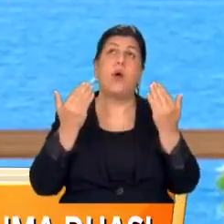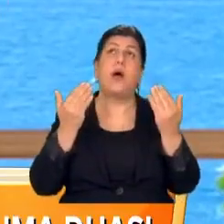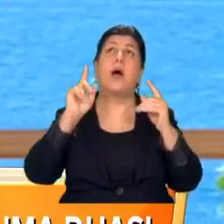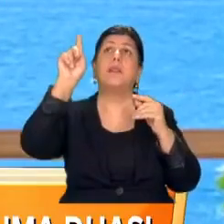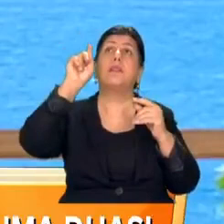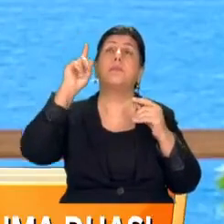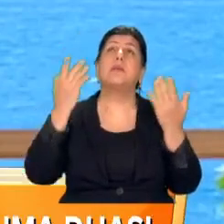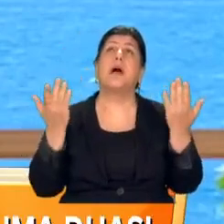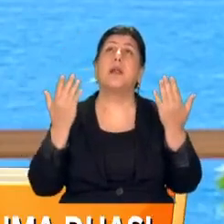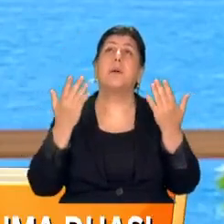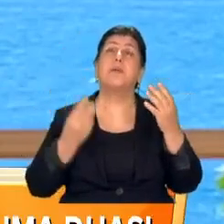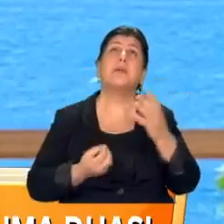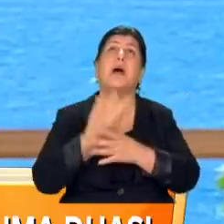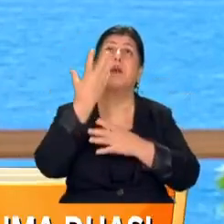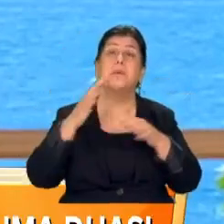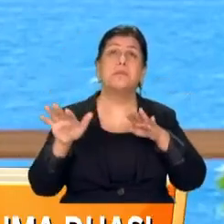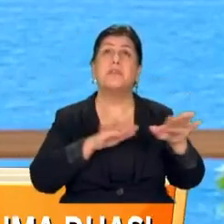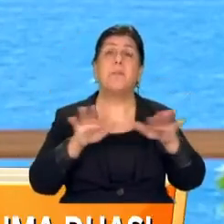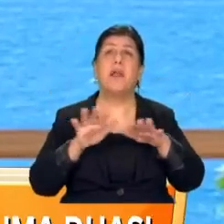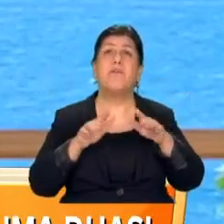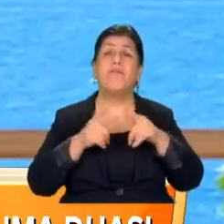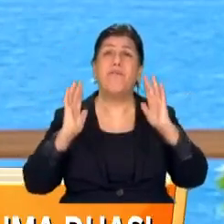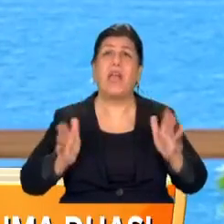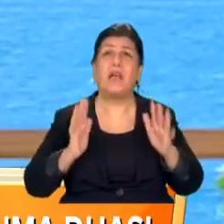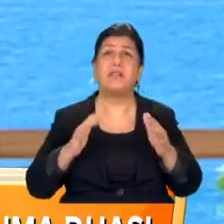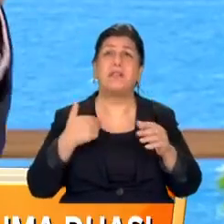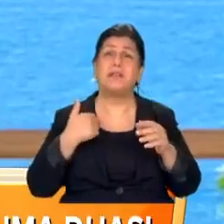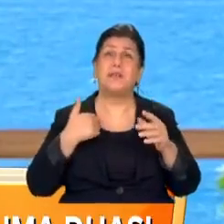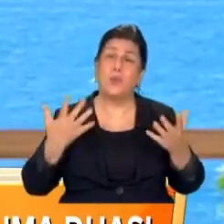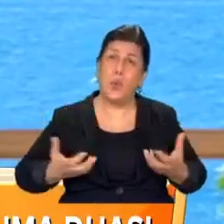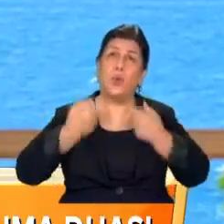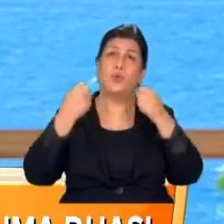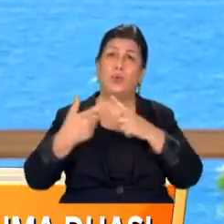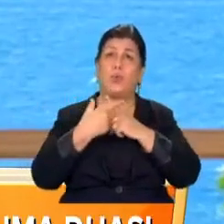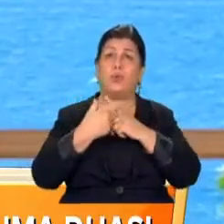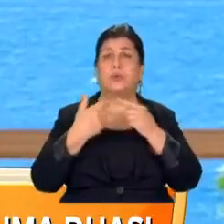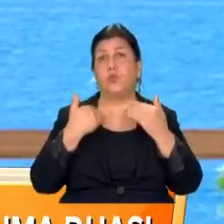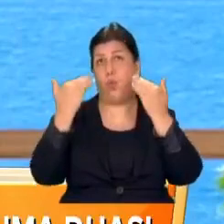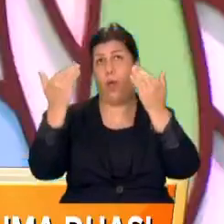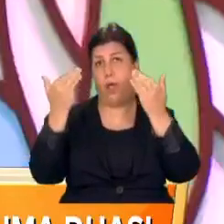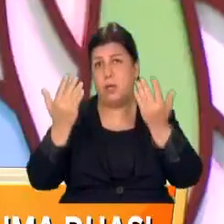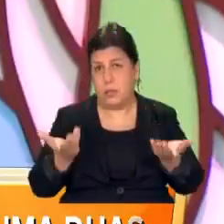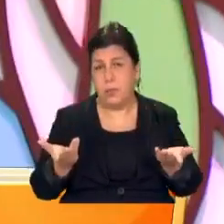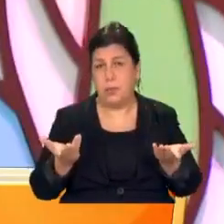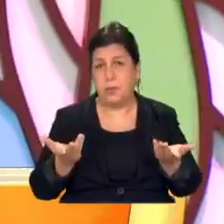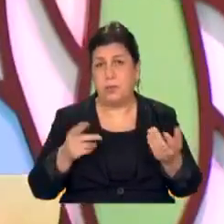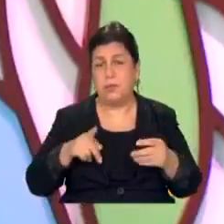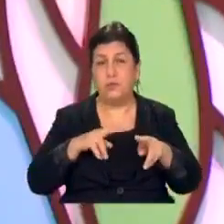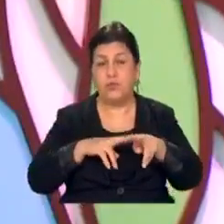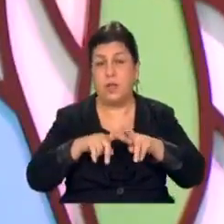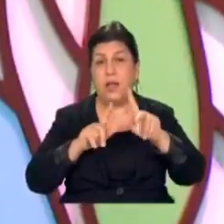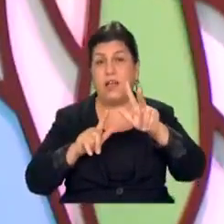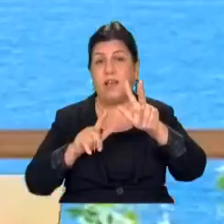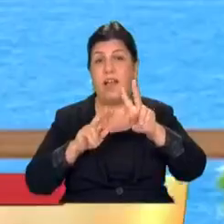ediyoruz Allah'ım Ya Rabbi bizi sen deprem felaketinde ön muhafaza ile koru Yarabbi dua ediyoruz değil mi bu kabul